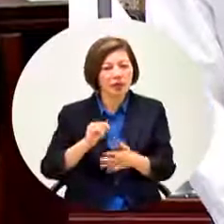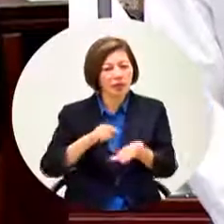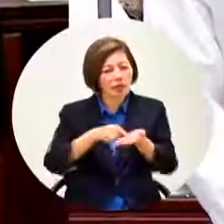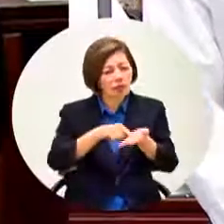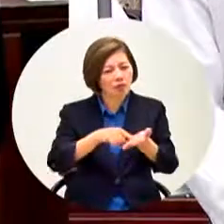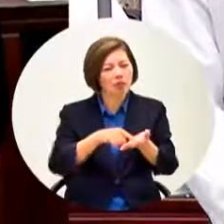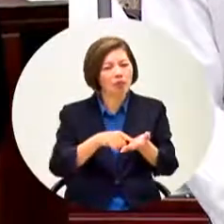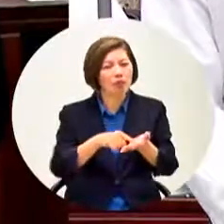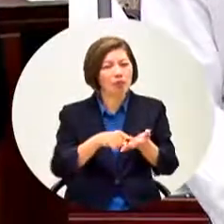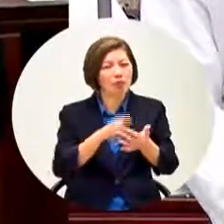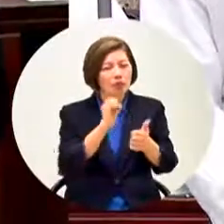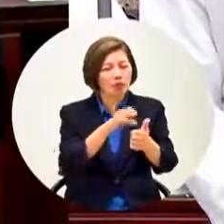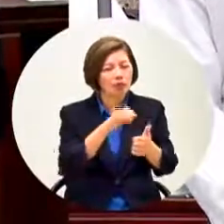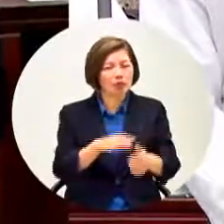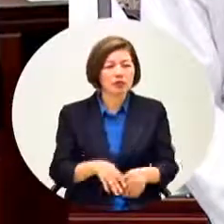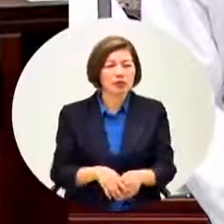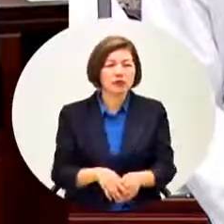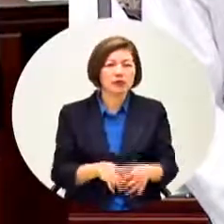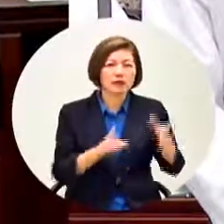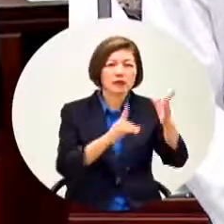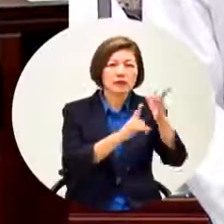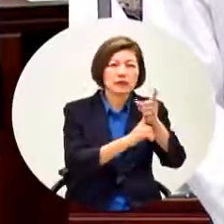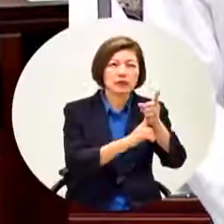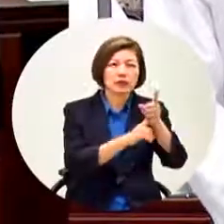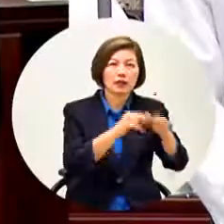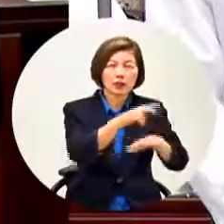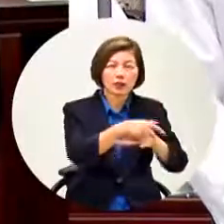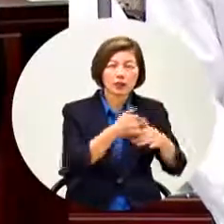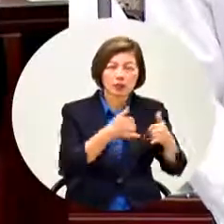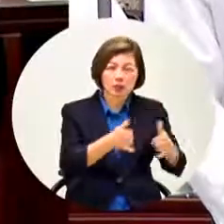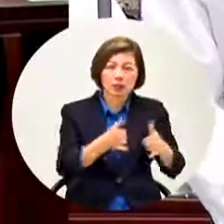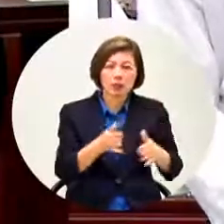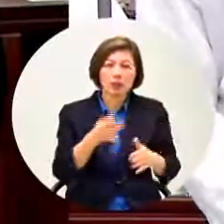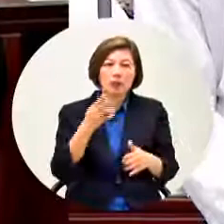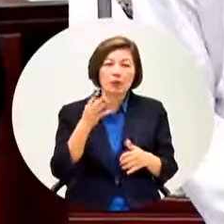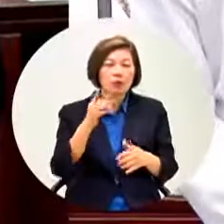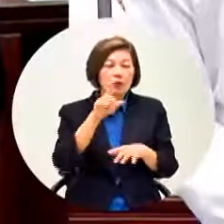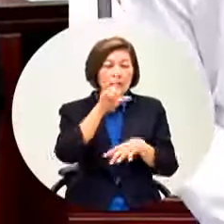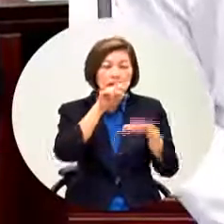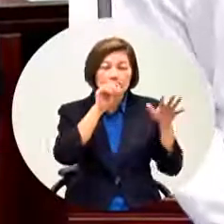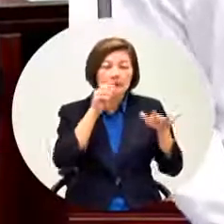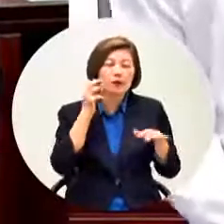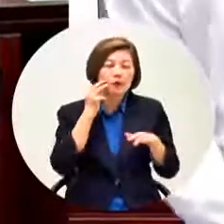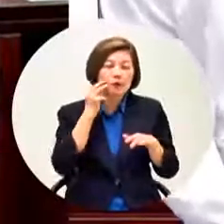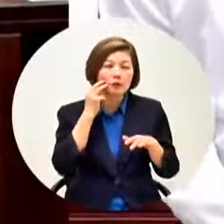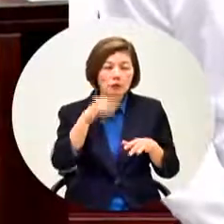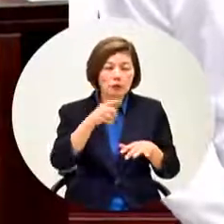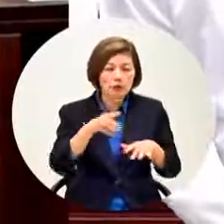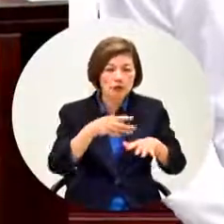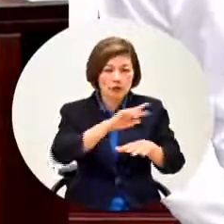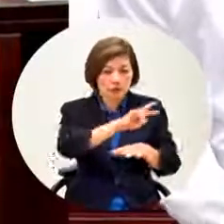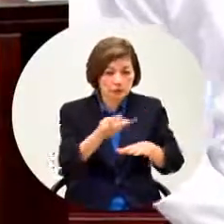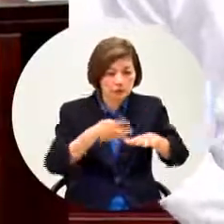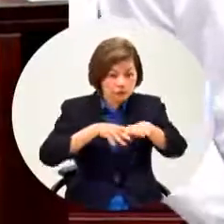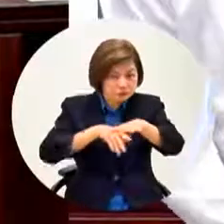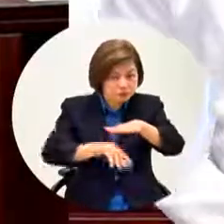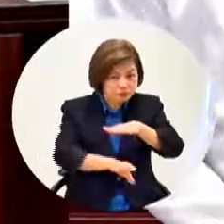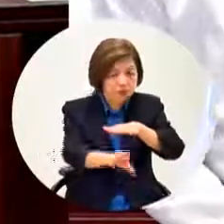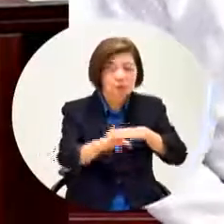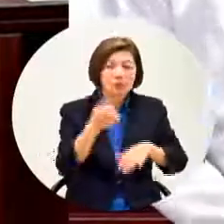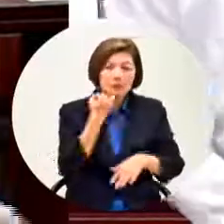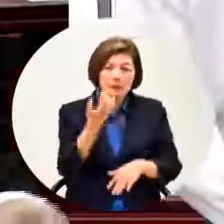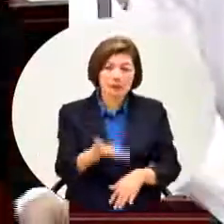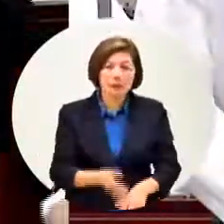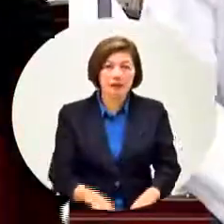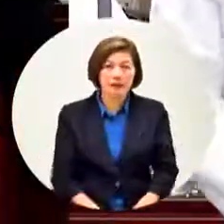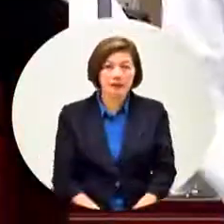到神农路都交成这集，只改做地下化个。 即、哦、我家己阮。报告两点哦，第一就是